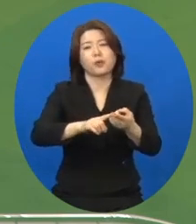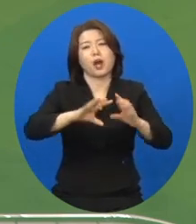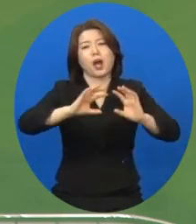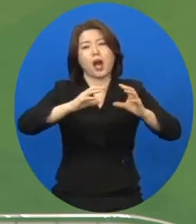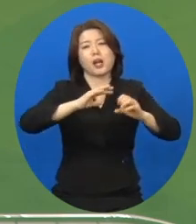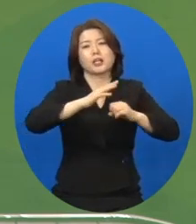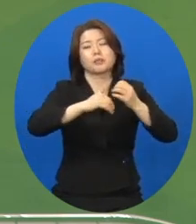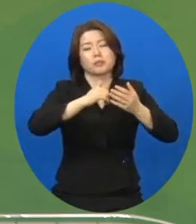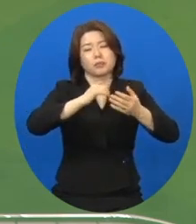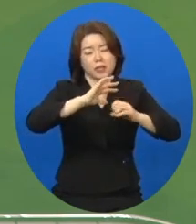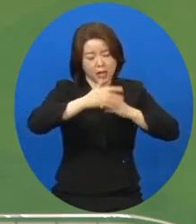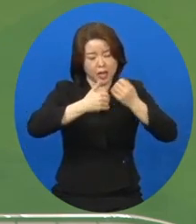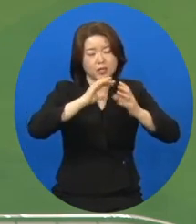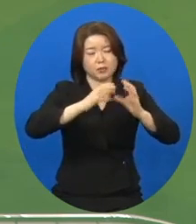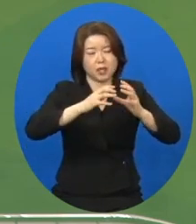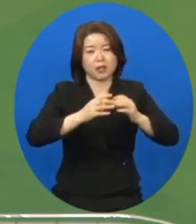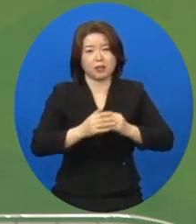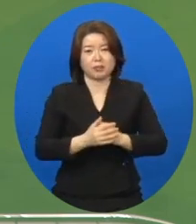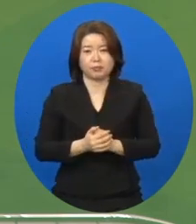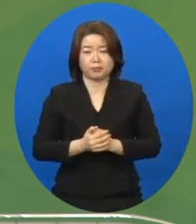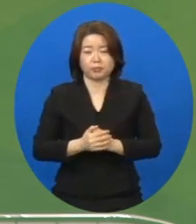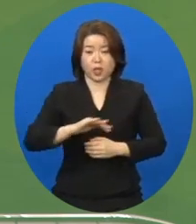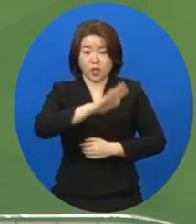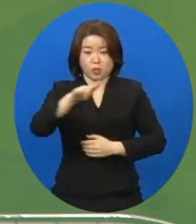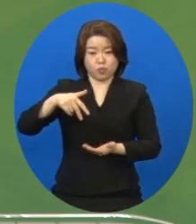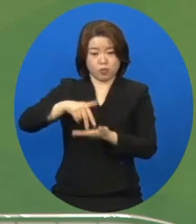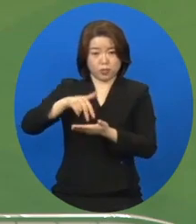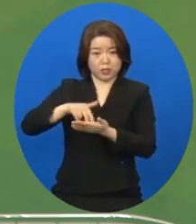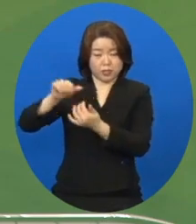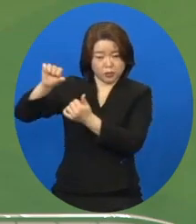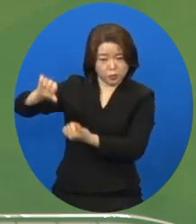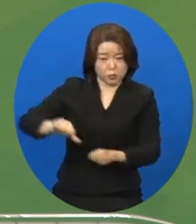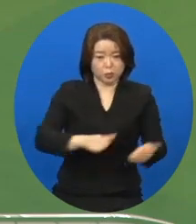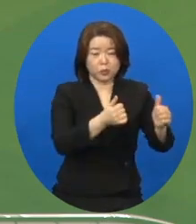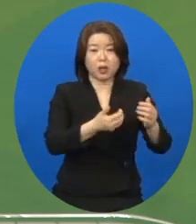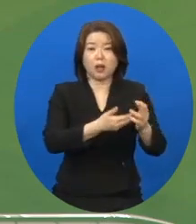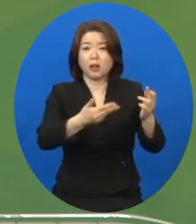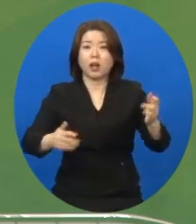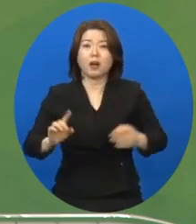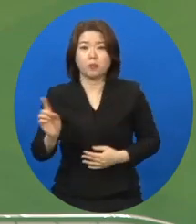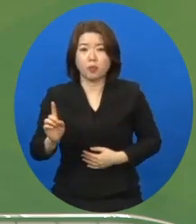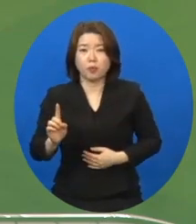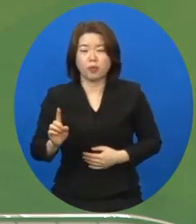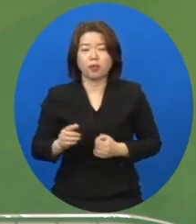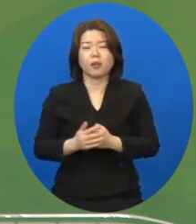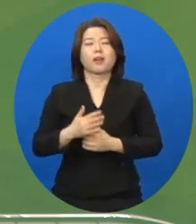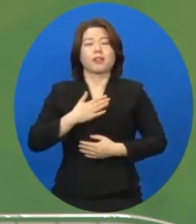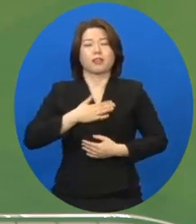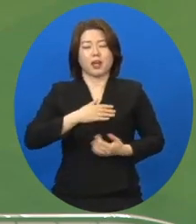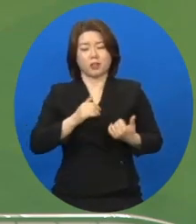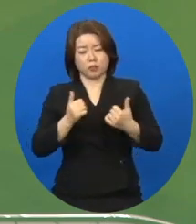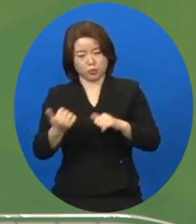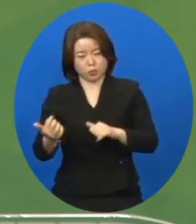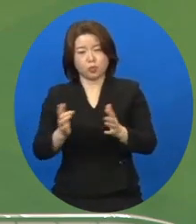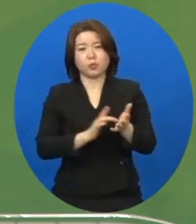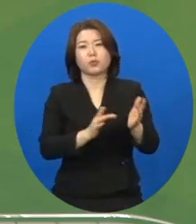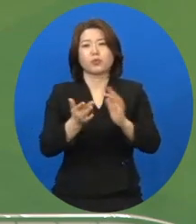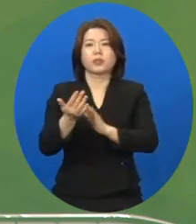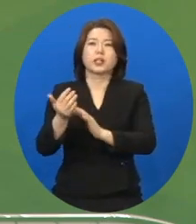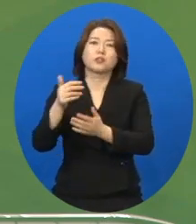그럼 요단강은 뭐죠? 우리에게 있어서 요단강은 뭡니까? 나는 죽고 예수로 사는 거예요.